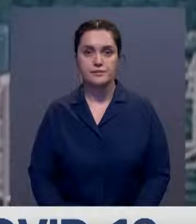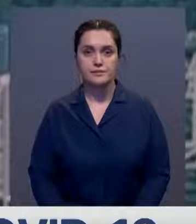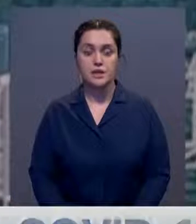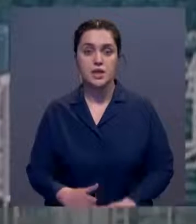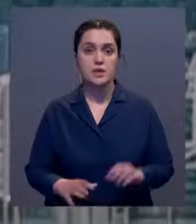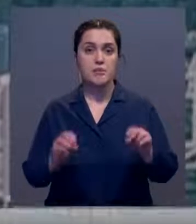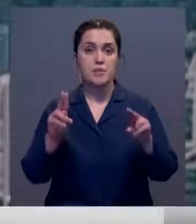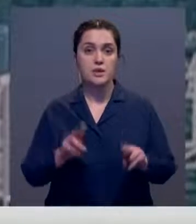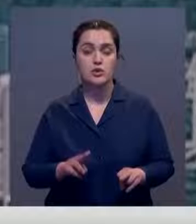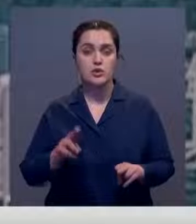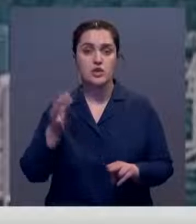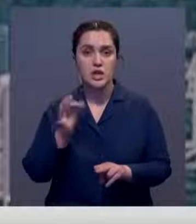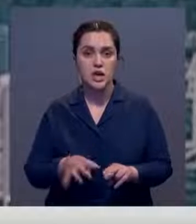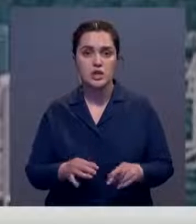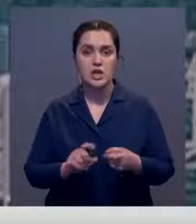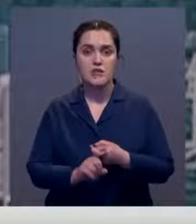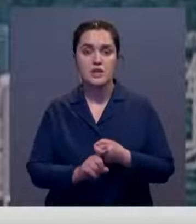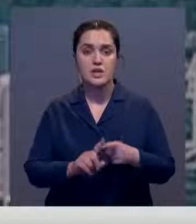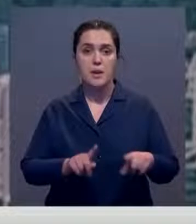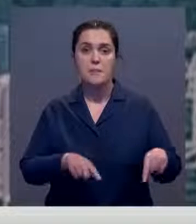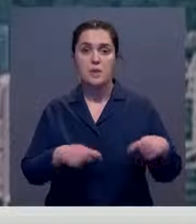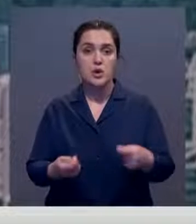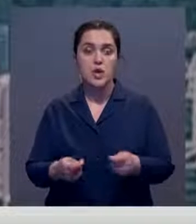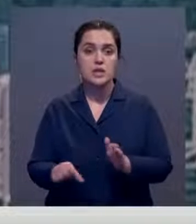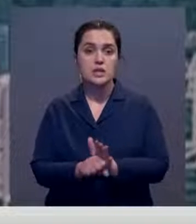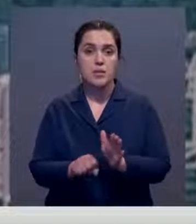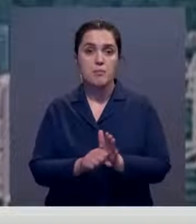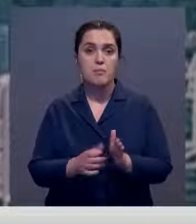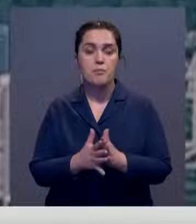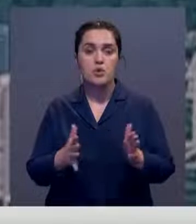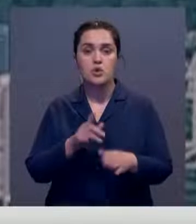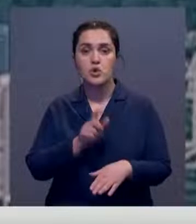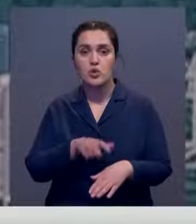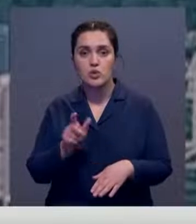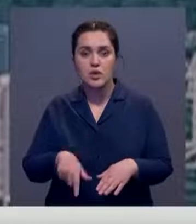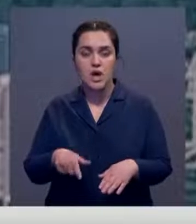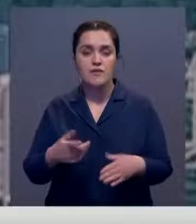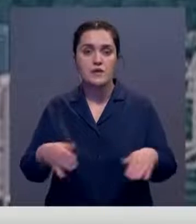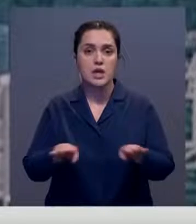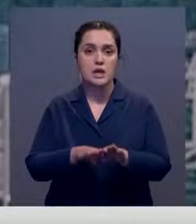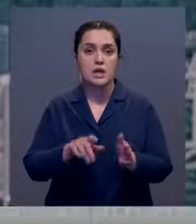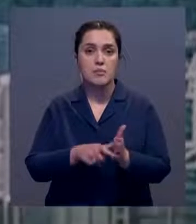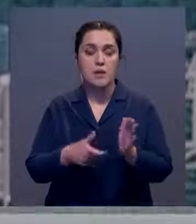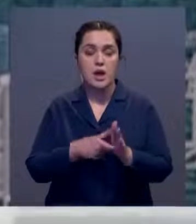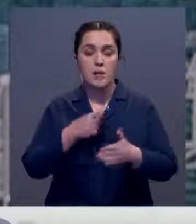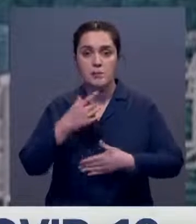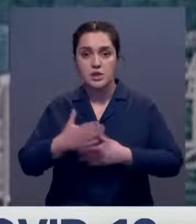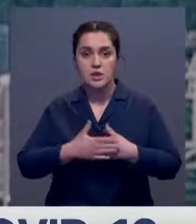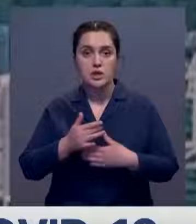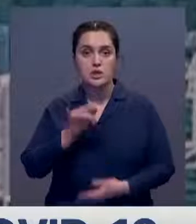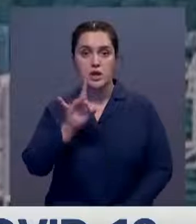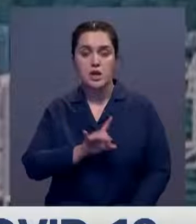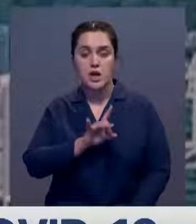Эксперты считают, что чаще инфекция передается зимой, поскольку больше людей находятся в закрытых помещениях. Приближается